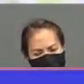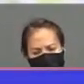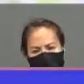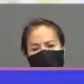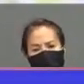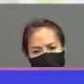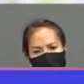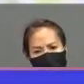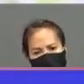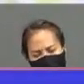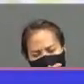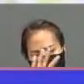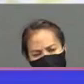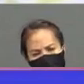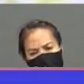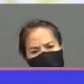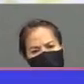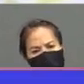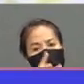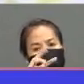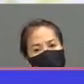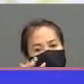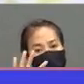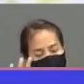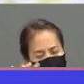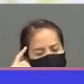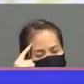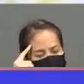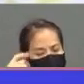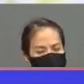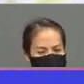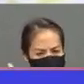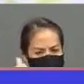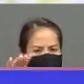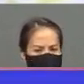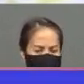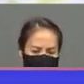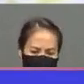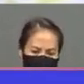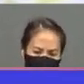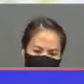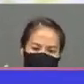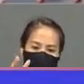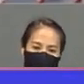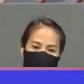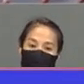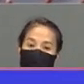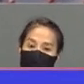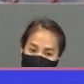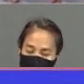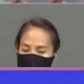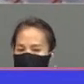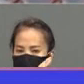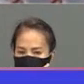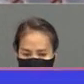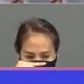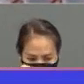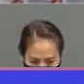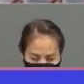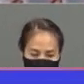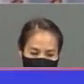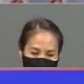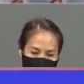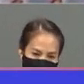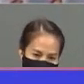ของกระบวนการผลิตนะคะแล้วก็ต้องทดสอบเรื่องของความปลอดภัยด้วยครับผมส่วนวสีรุ่นที่ 2ที่ตอบสนองต่อไวรัส